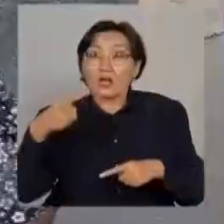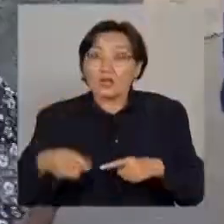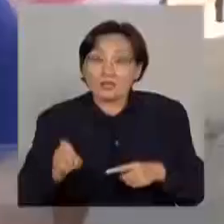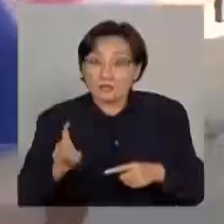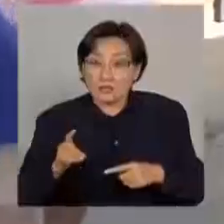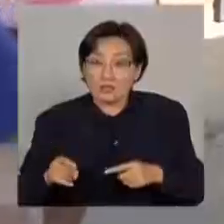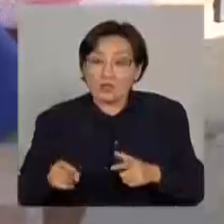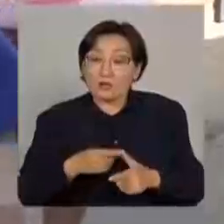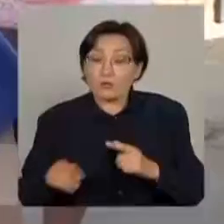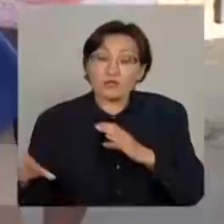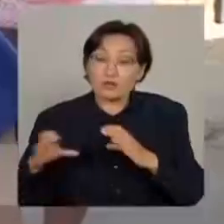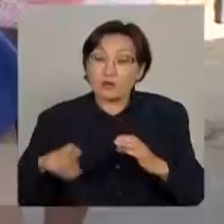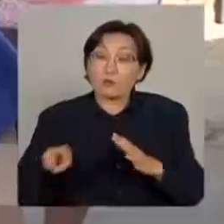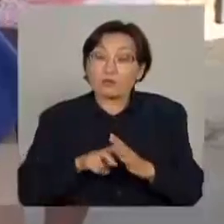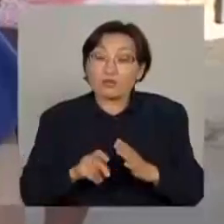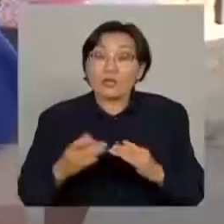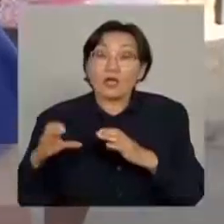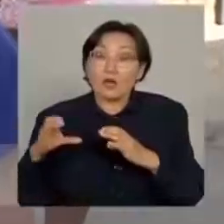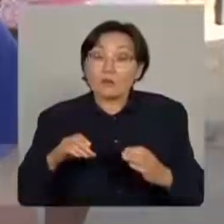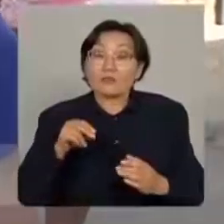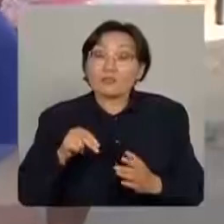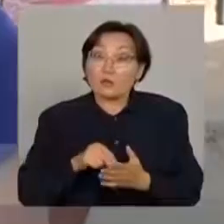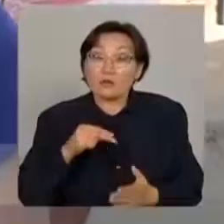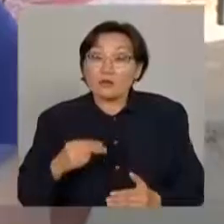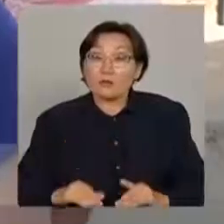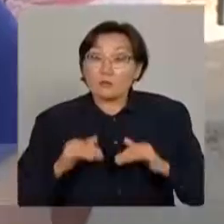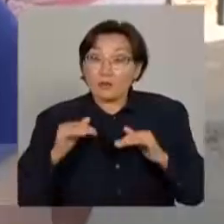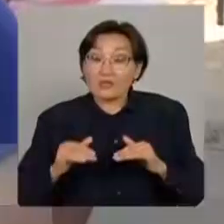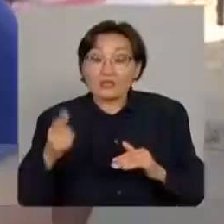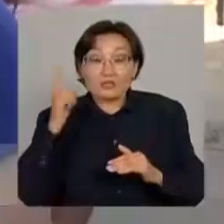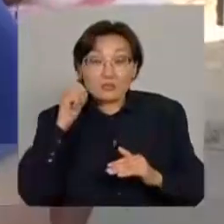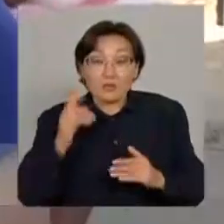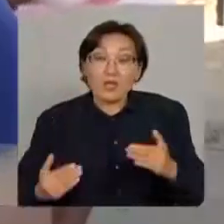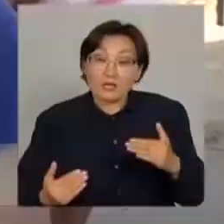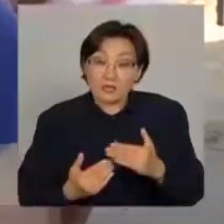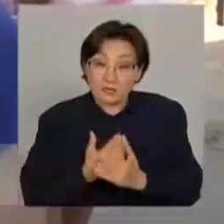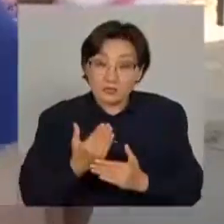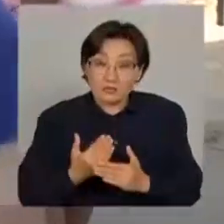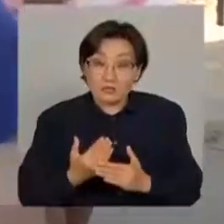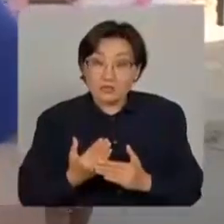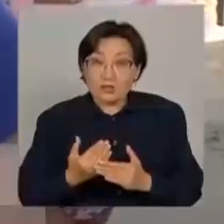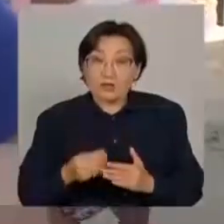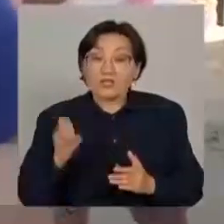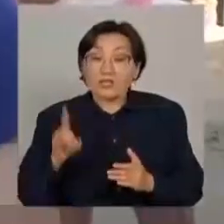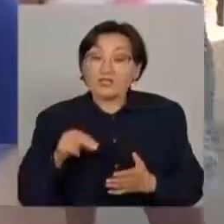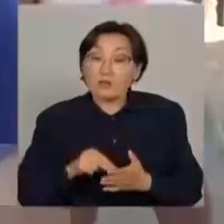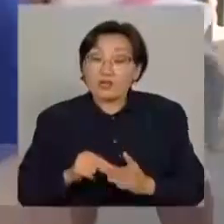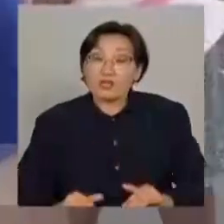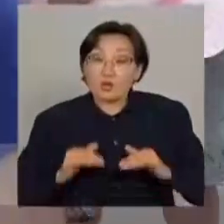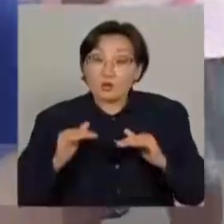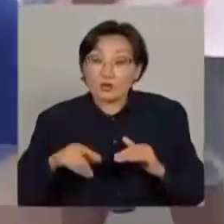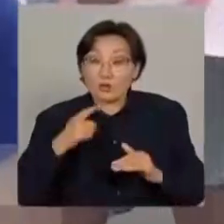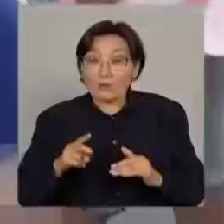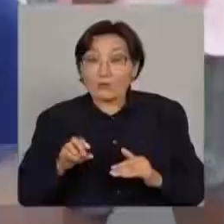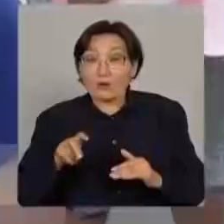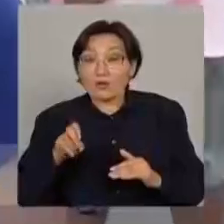автобус отап. 150 теңге, енді мына автобустың бағасы көтеріледі деген естігеннен кейін олар қайтадан жаңағы көтереміз деп отыр. Сонда баруымыз